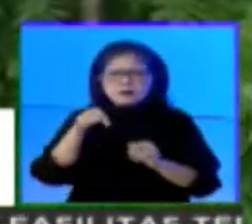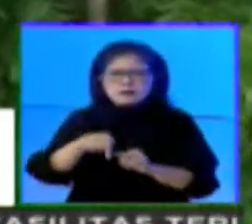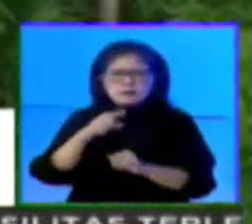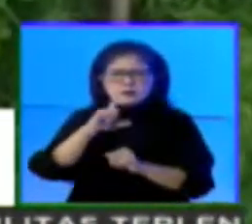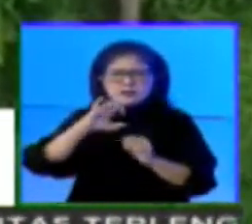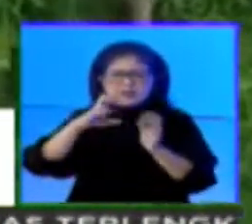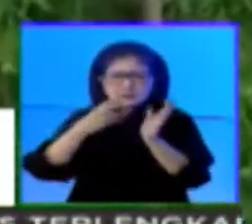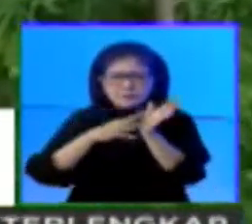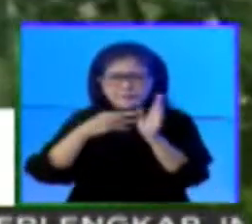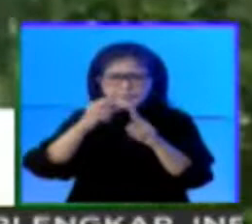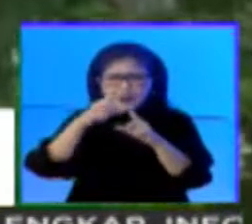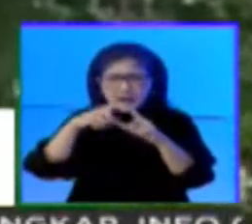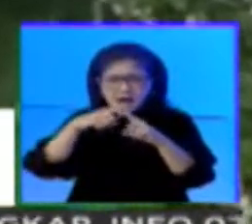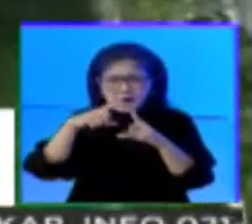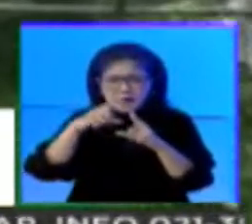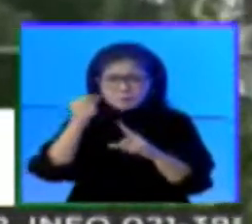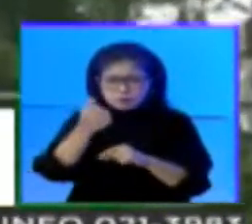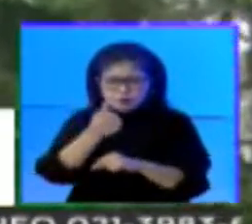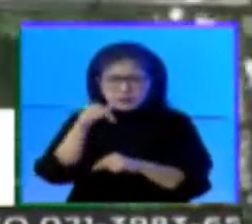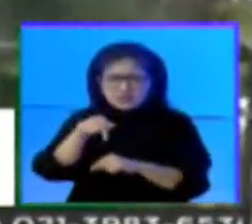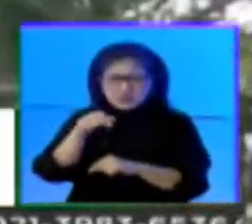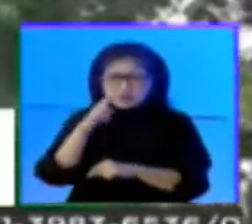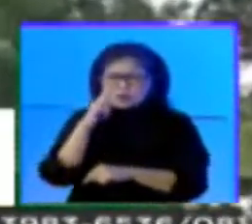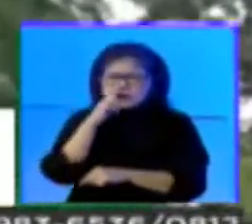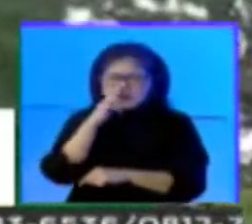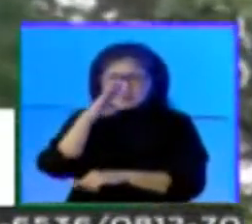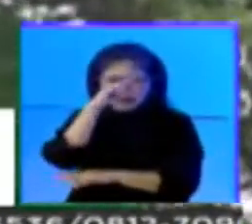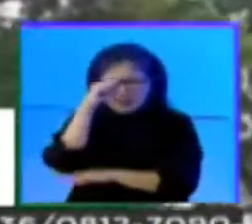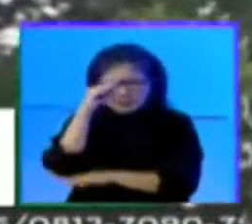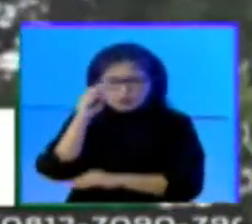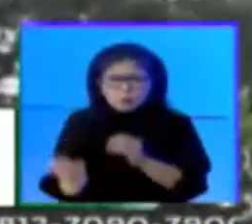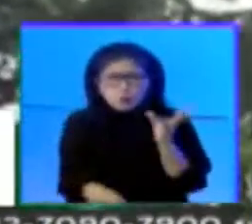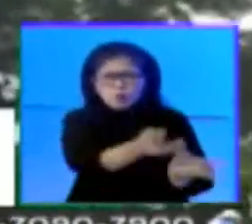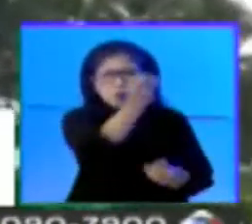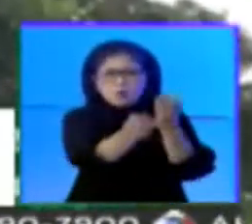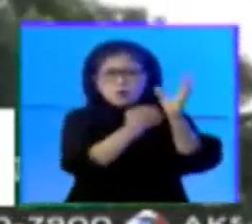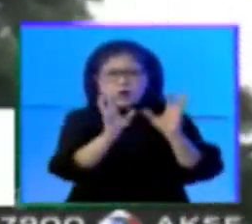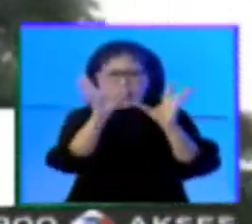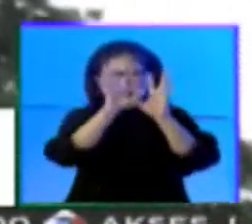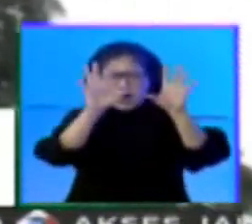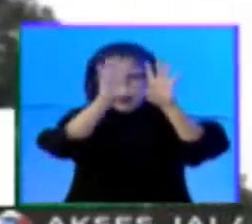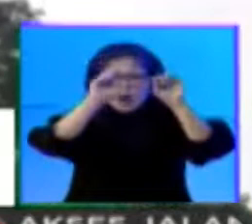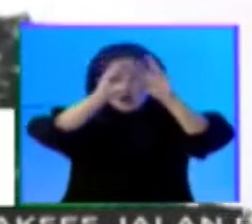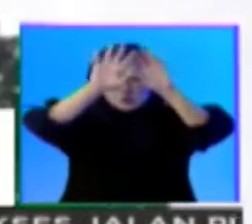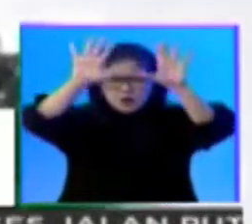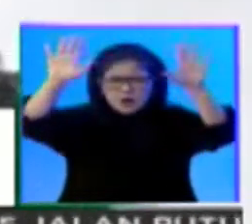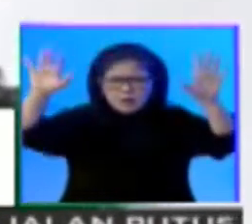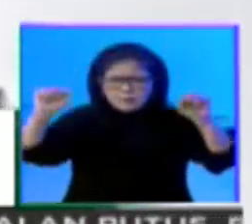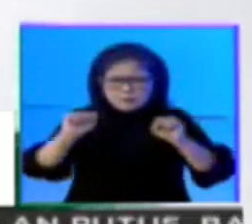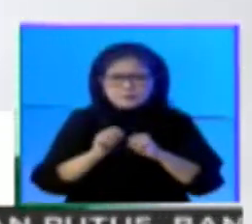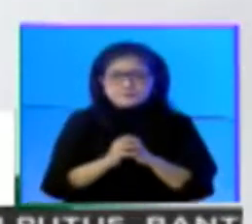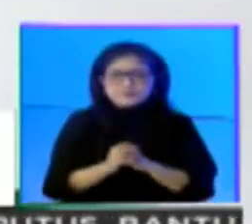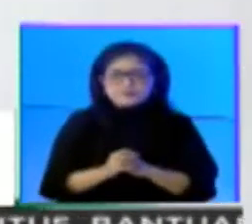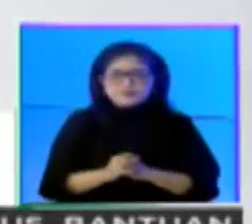Jakarta Pusat, Senin pagi. Besarnya kobaran api membuat asap pekat membumbung ke udara.